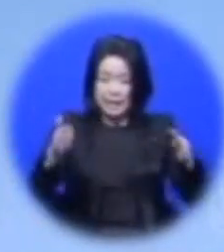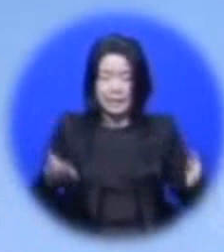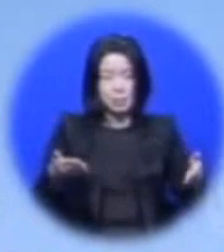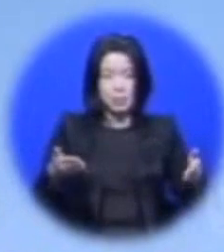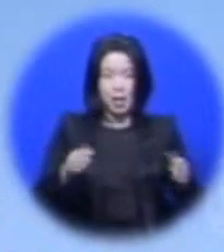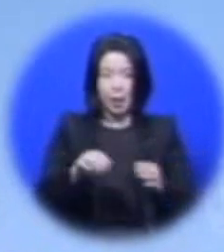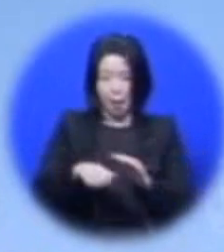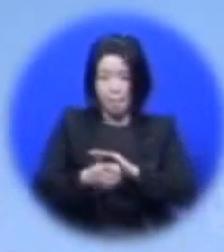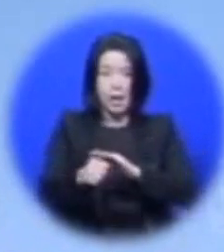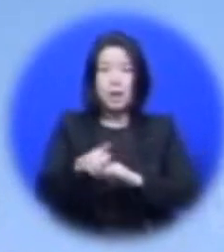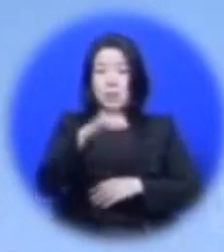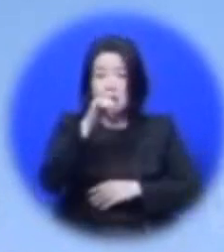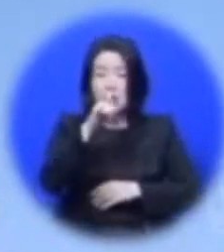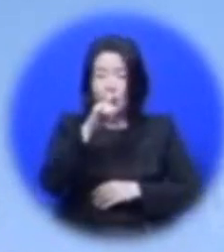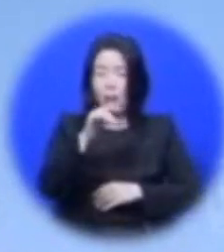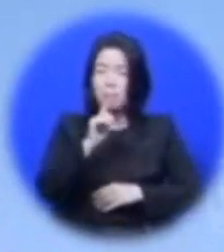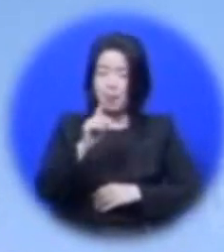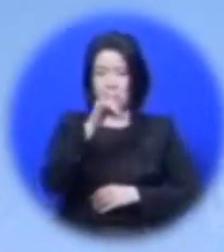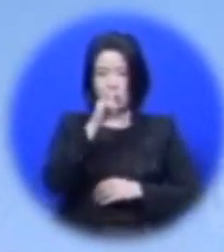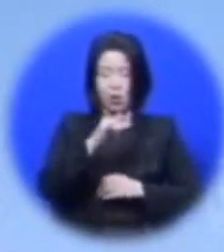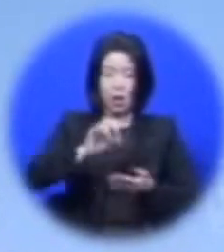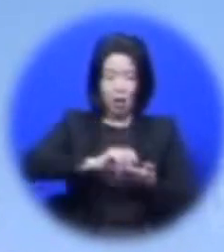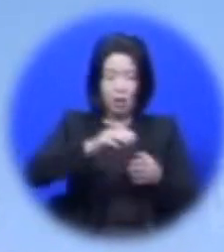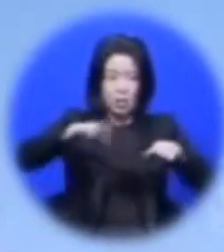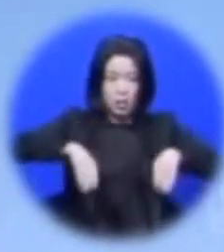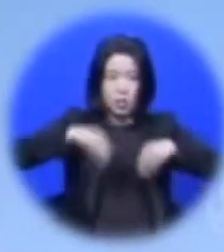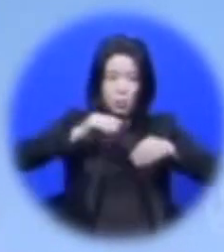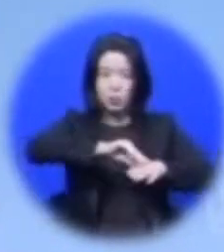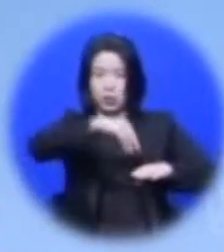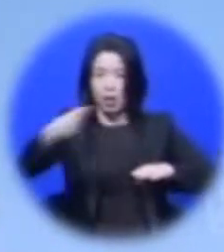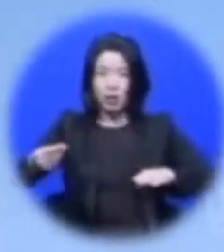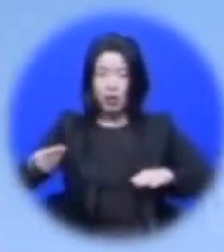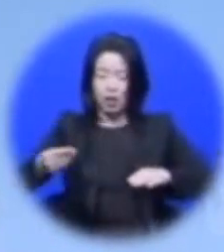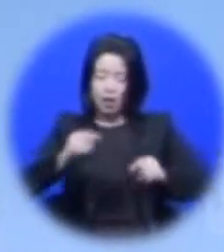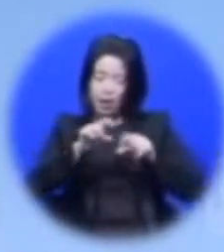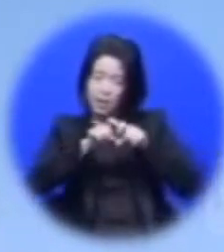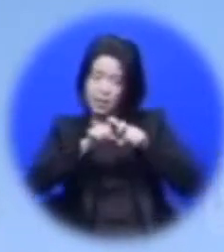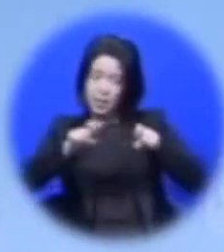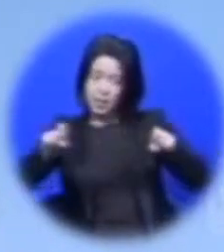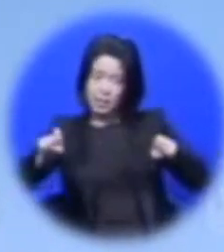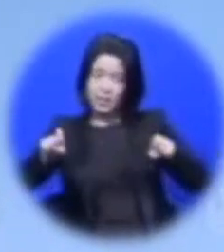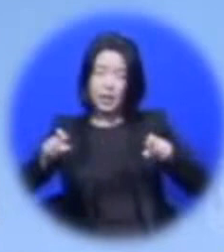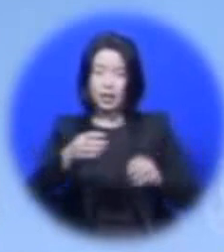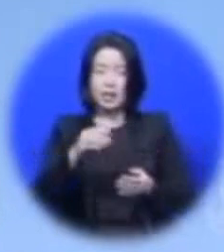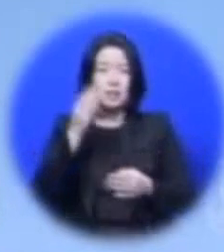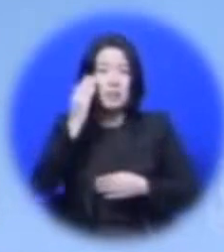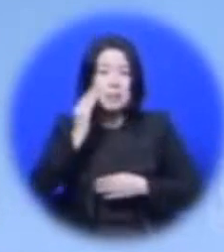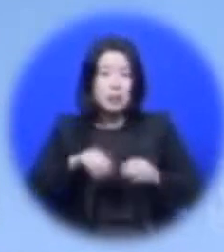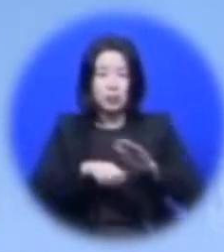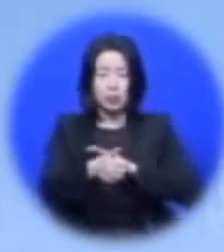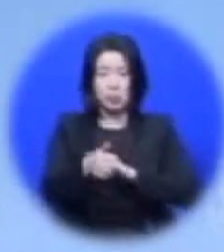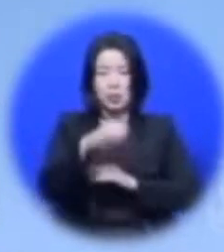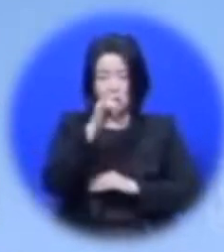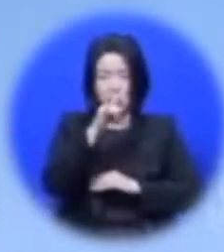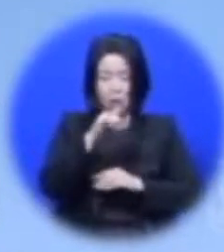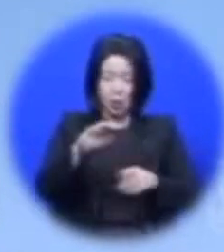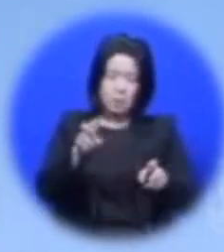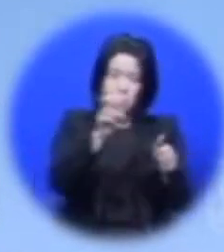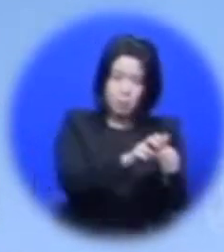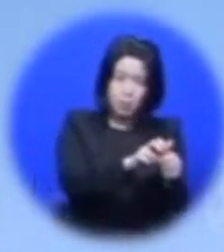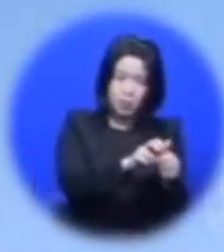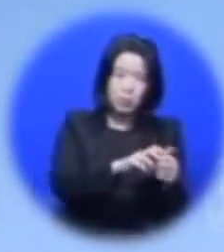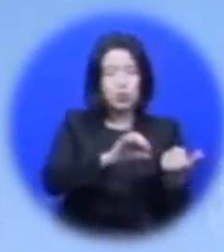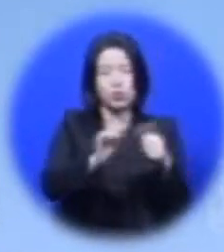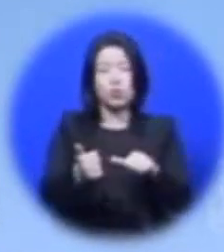있어요 하더군. 담요를 들추어 보니 가느다란 초록색 뱀이 있었어. 물리면 죽는다고